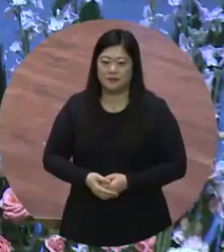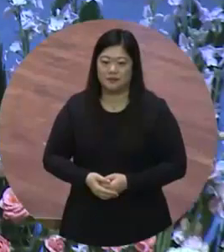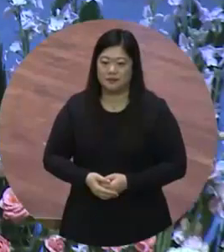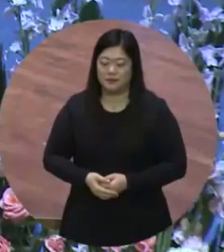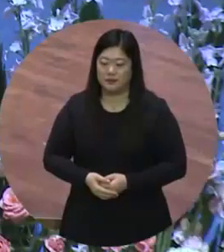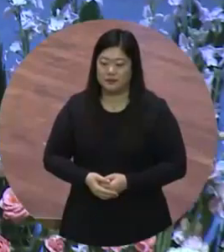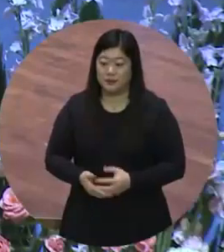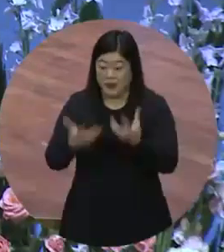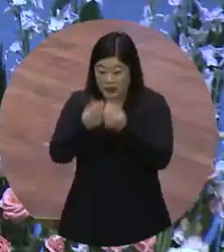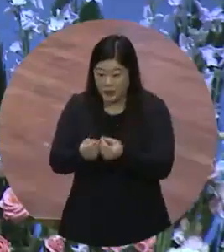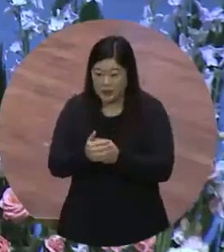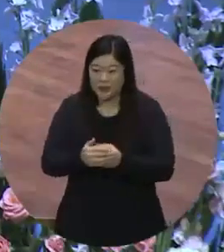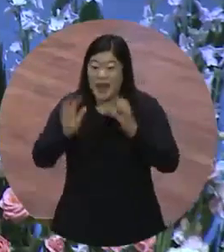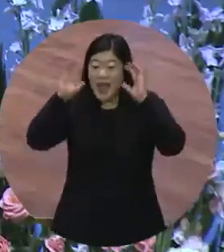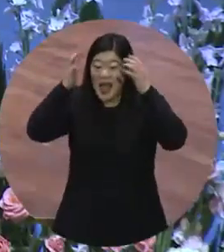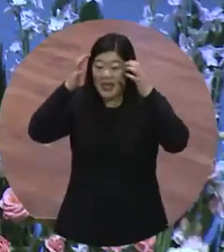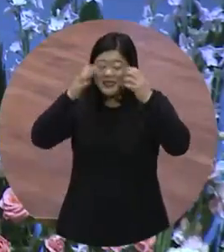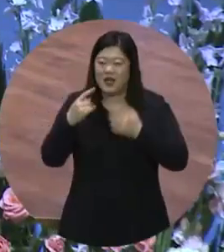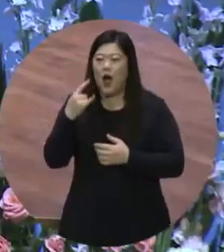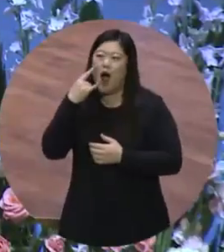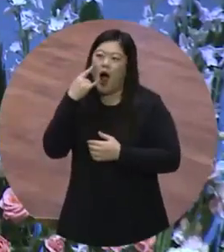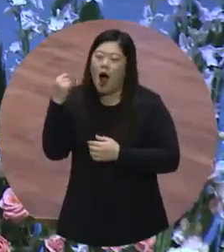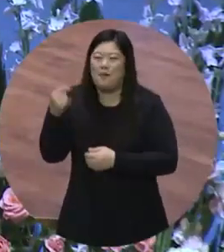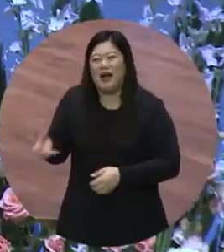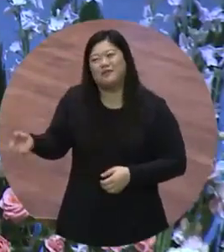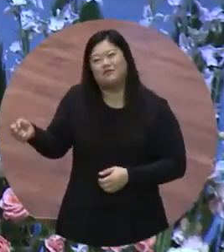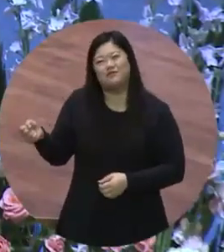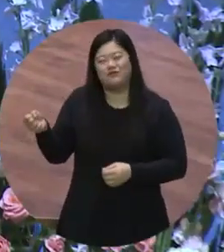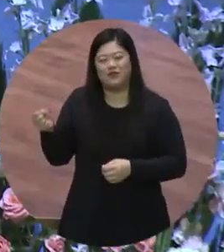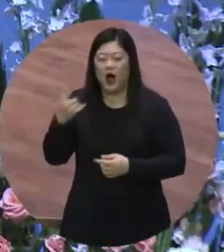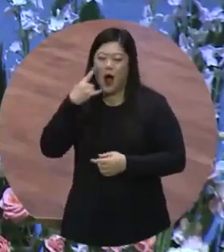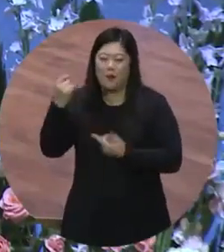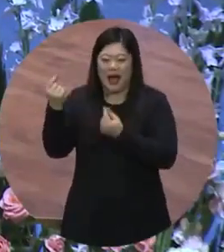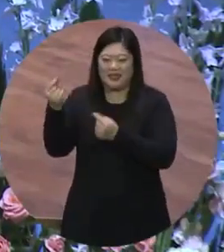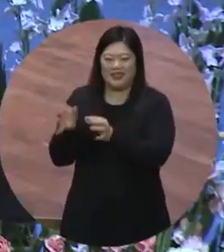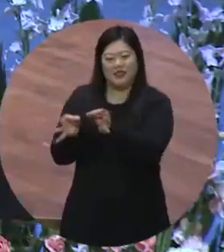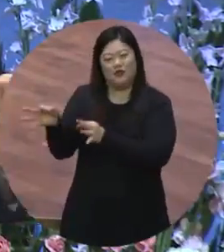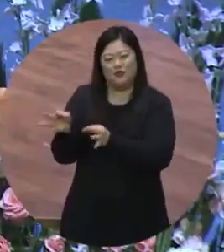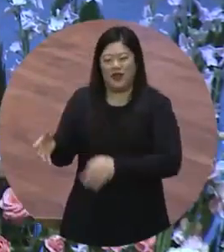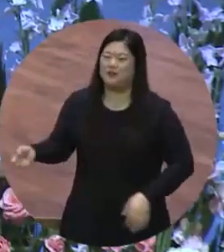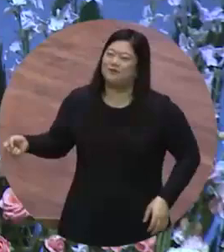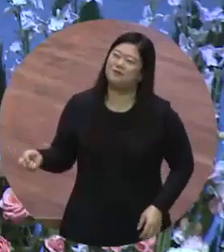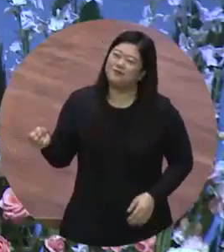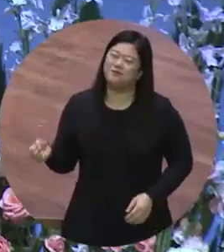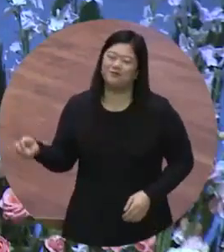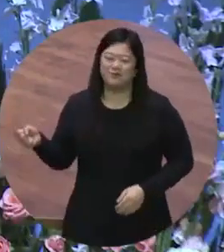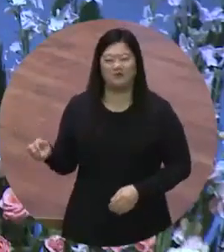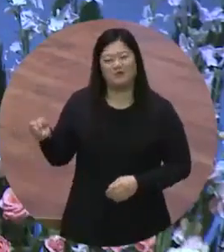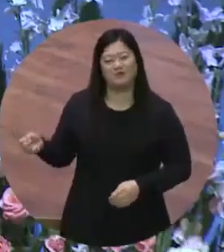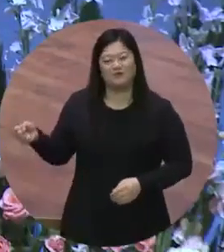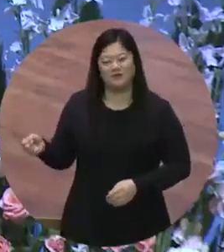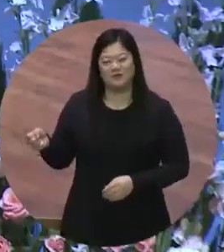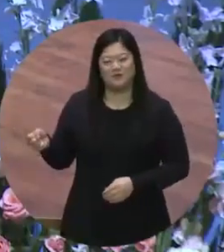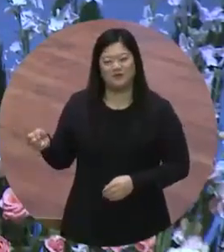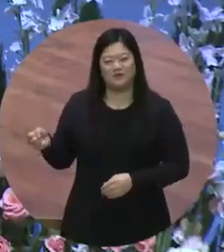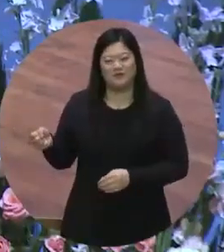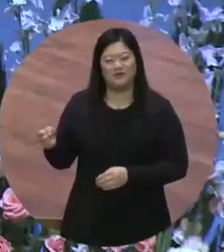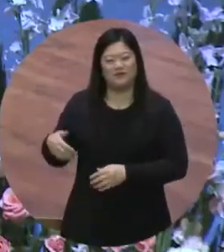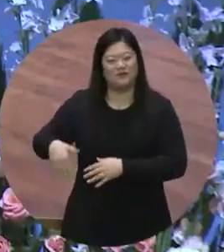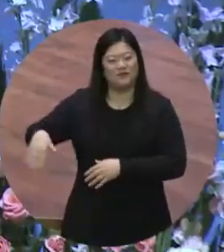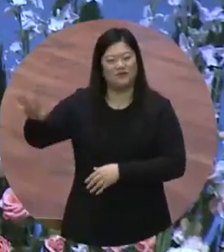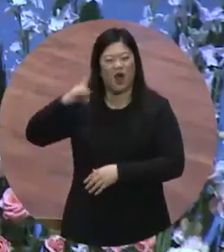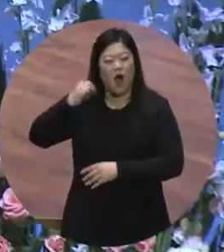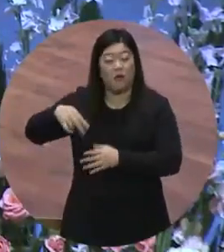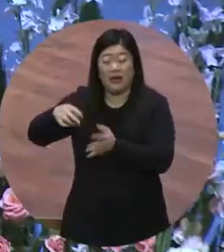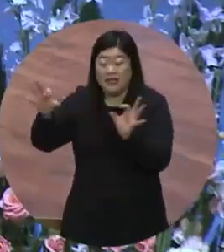마치 아기가 뭐, 젖 먹던 아기가 어머니가 좀 시장 간다고 젖을 좀 떼고 갔을 때, 어머니 품을 떠났을 때, 와,